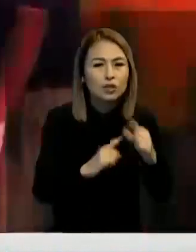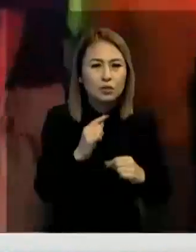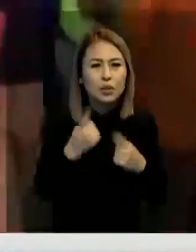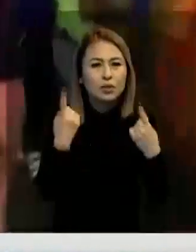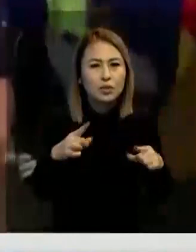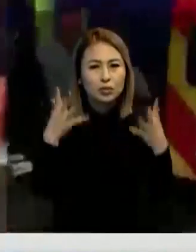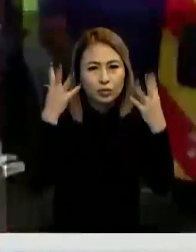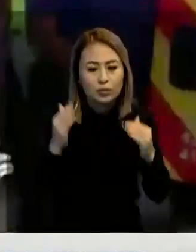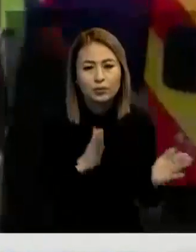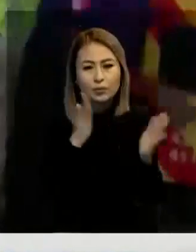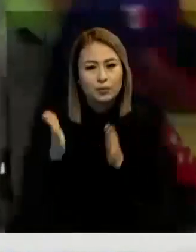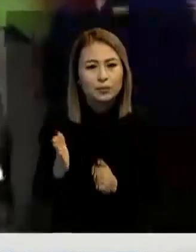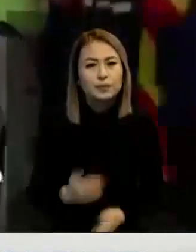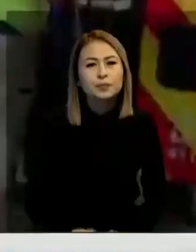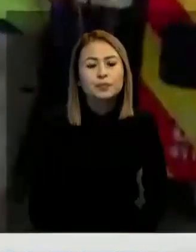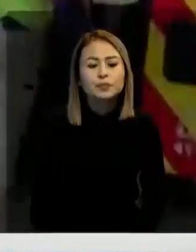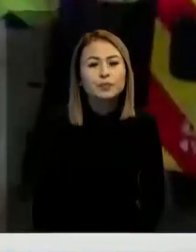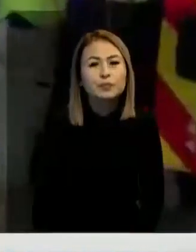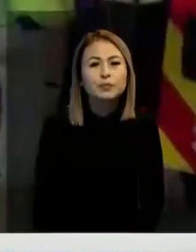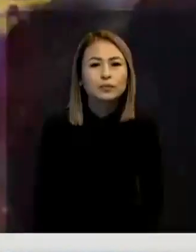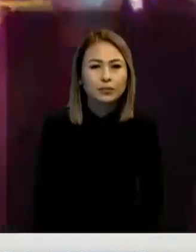енді басқа күні өтетін болады.